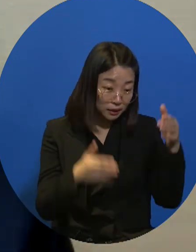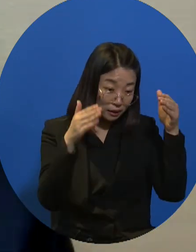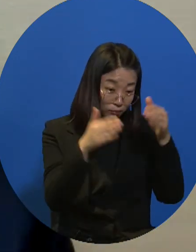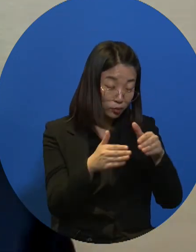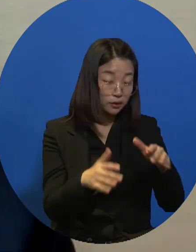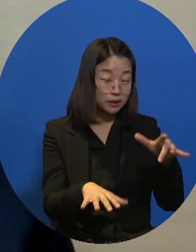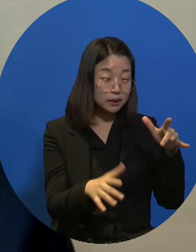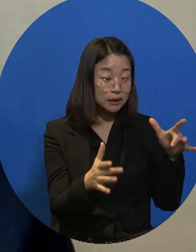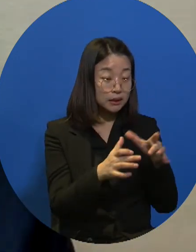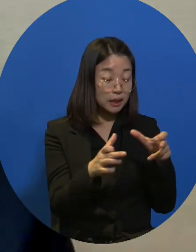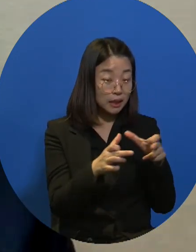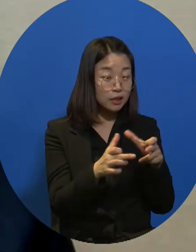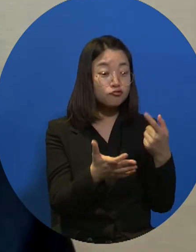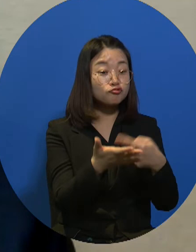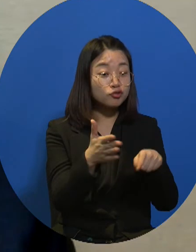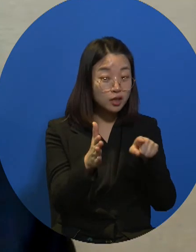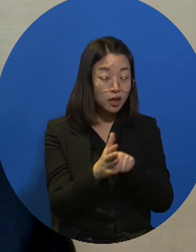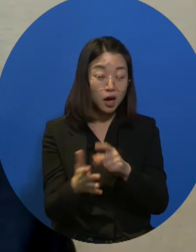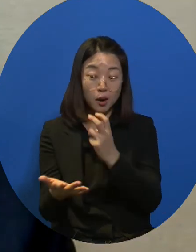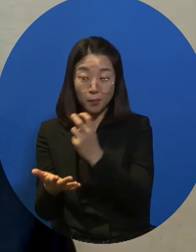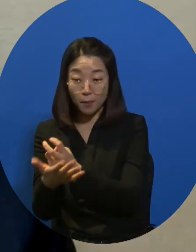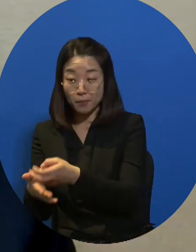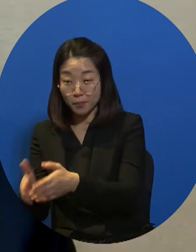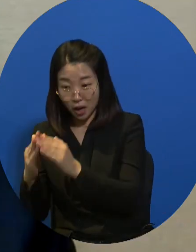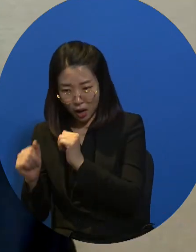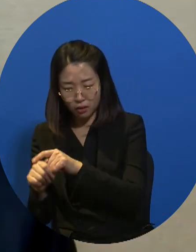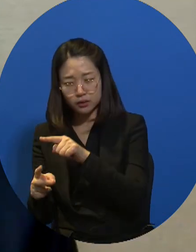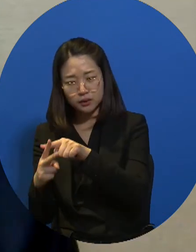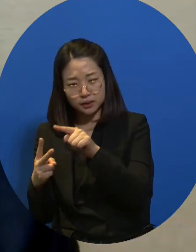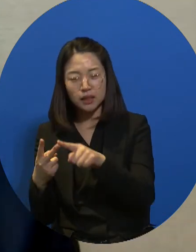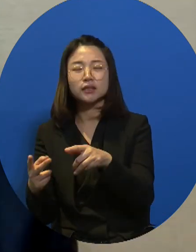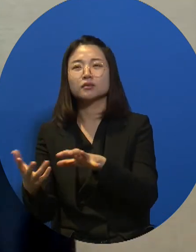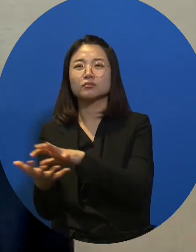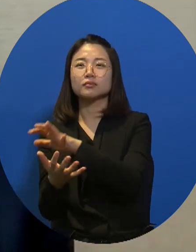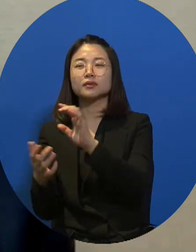것인지, 이런 방안들이 논의되고 있습니다.